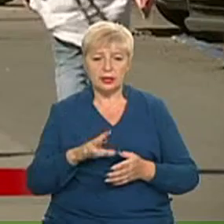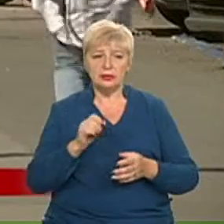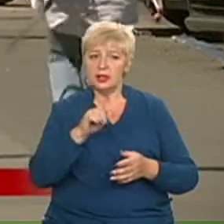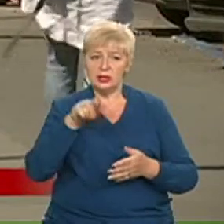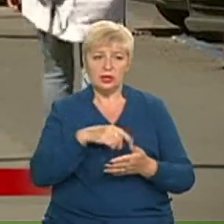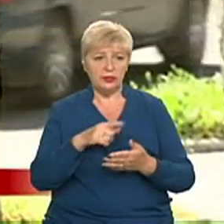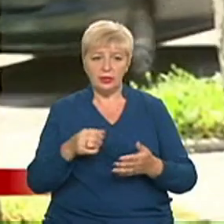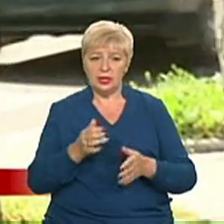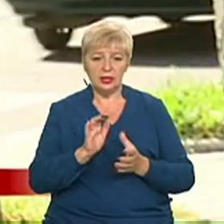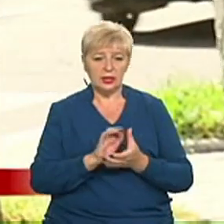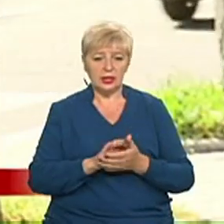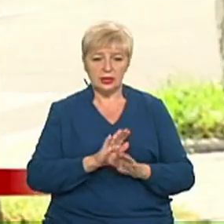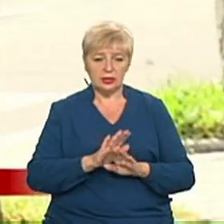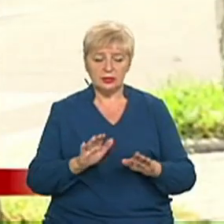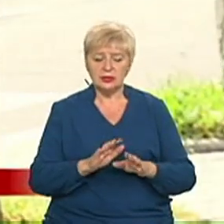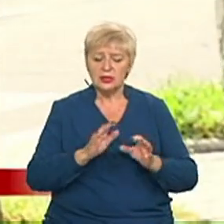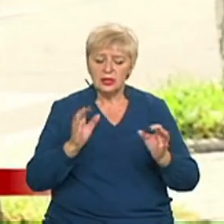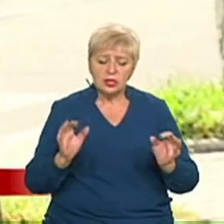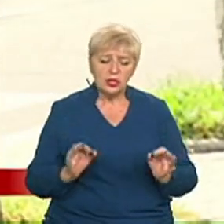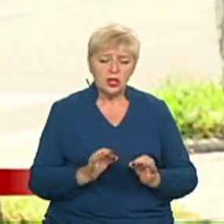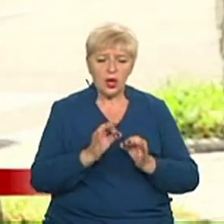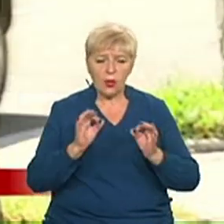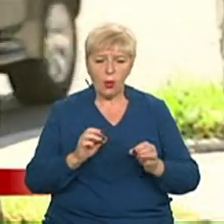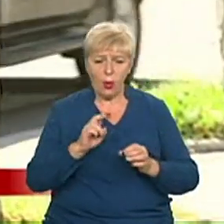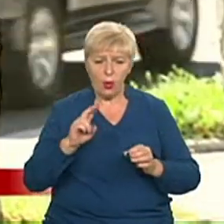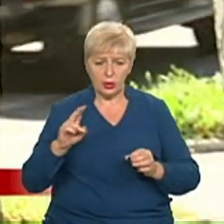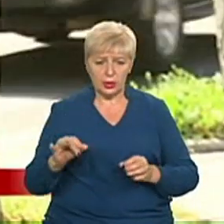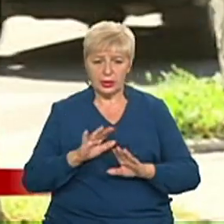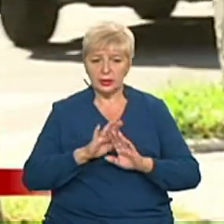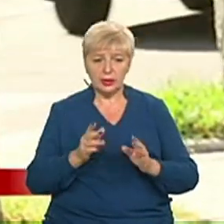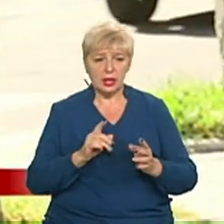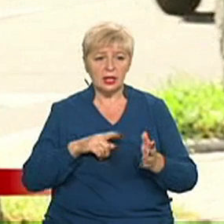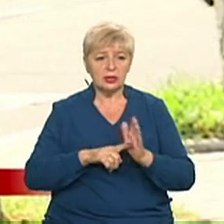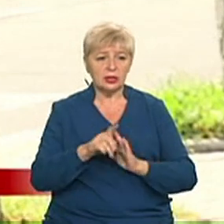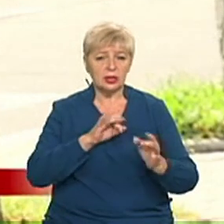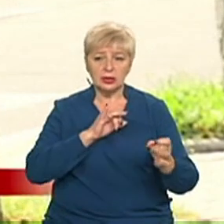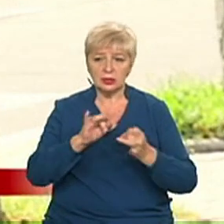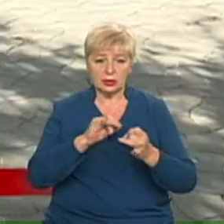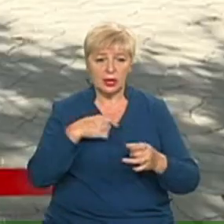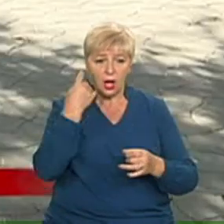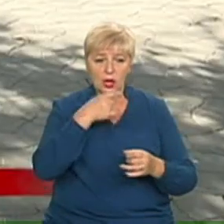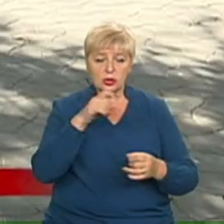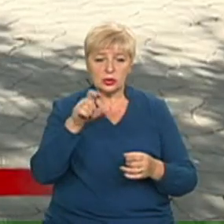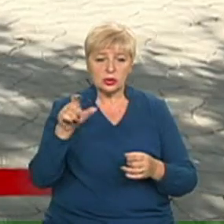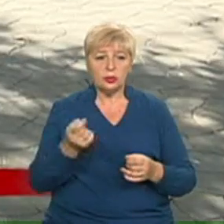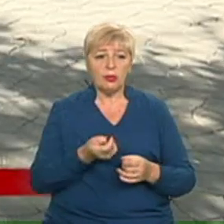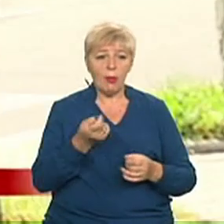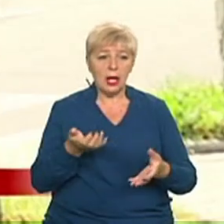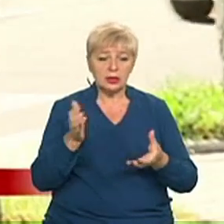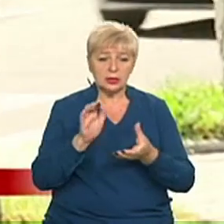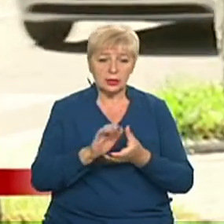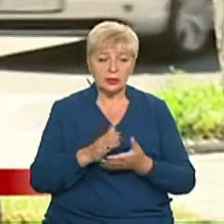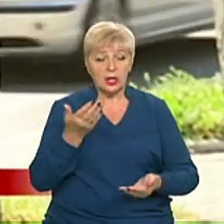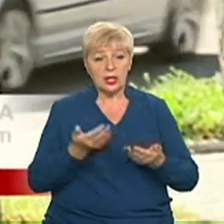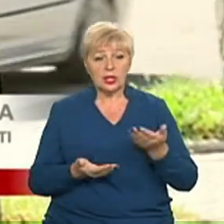незнайомцям. У жодному випадку не вступайте в перемовини з особами малознайомими. Якщо